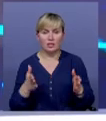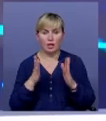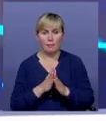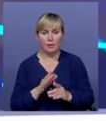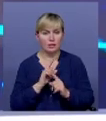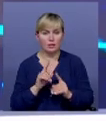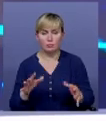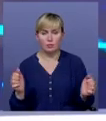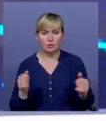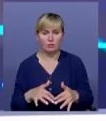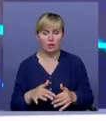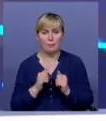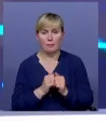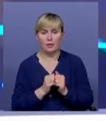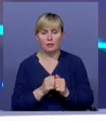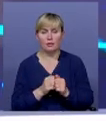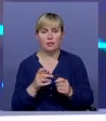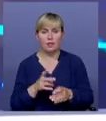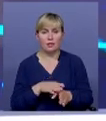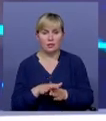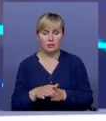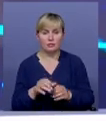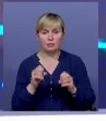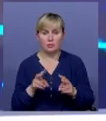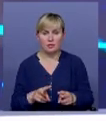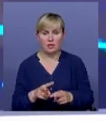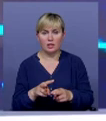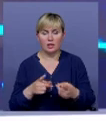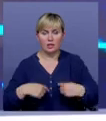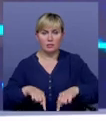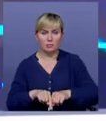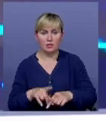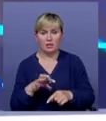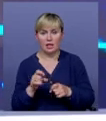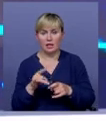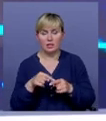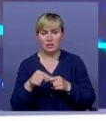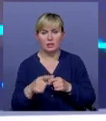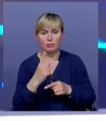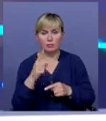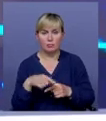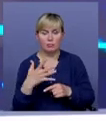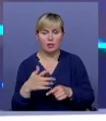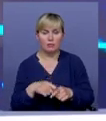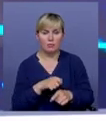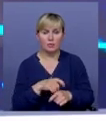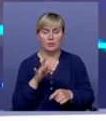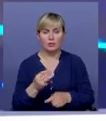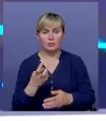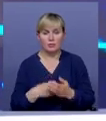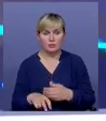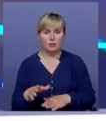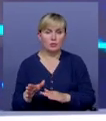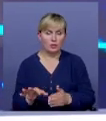не будут совершаться. Молитву следует совершать в специально отведенных местах на расстоянии в 1,5 метра и покинуть мечеть